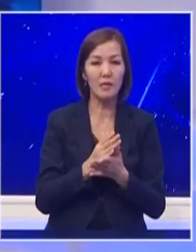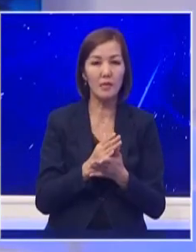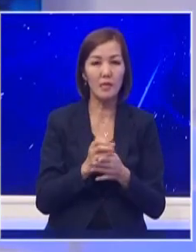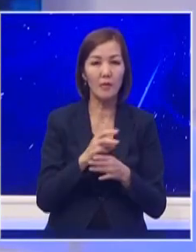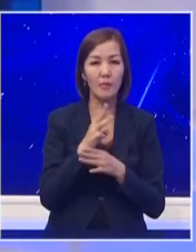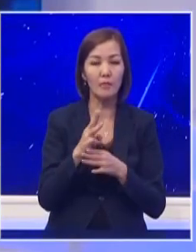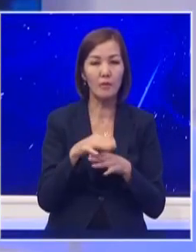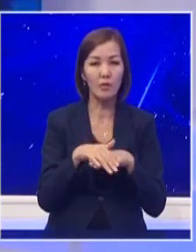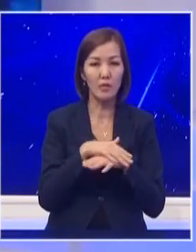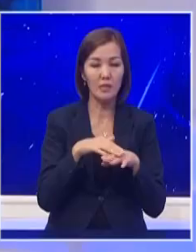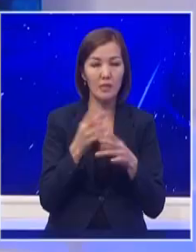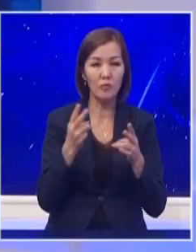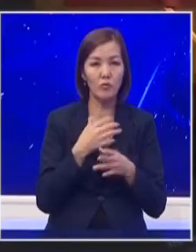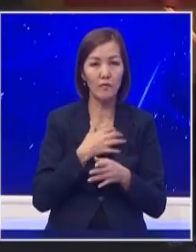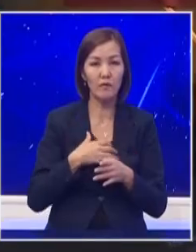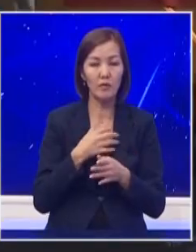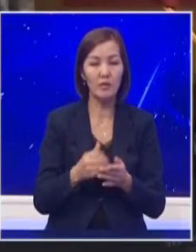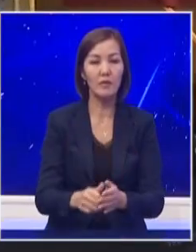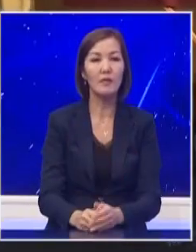обеспечение им населения